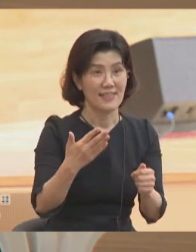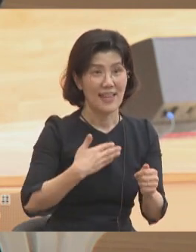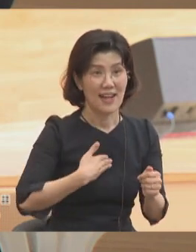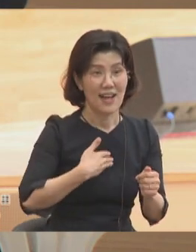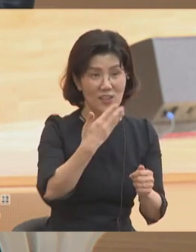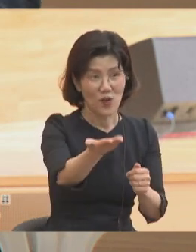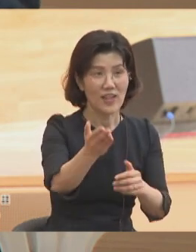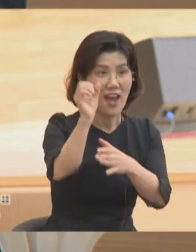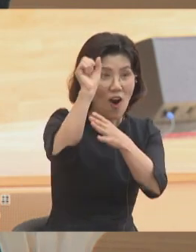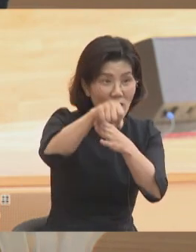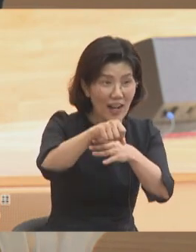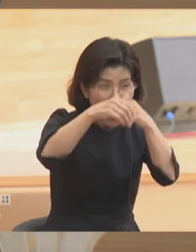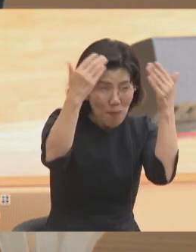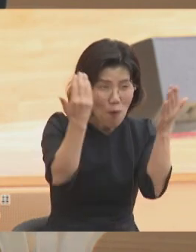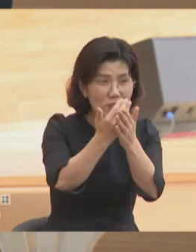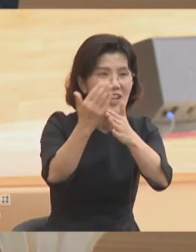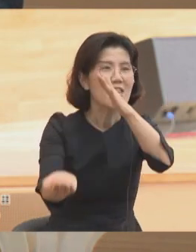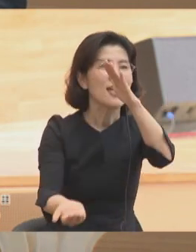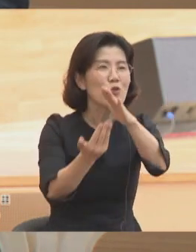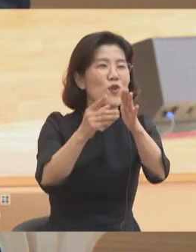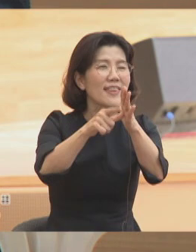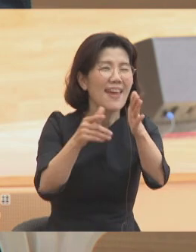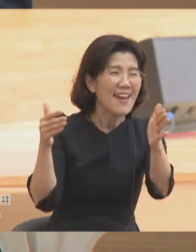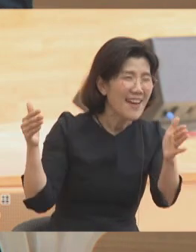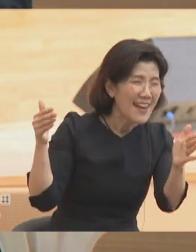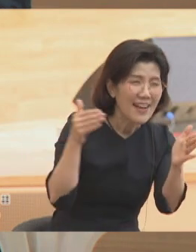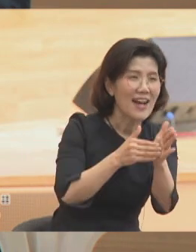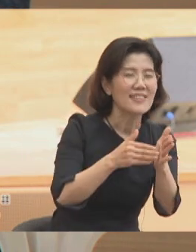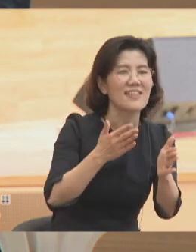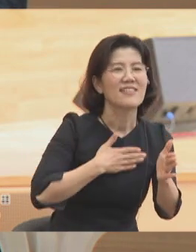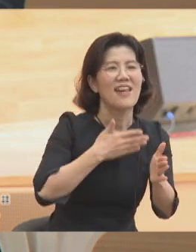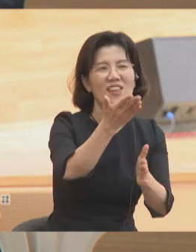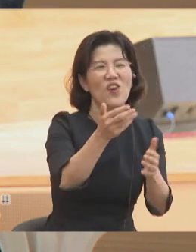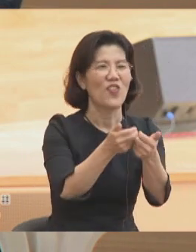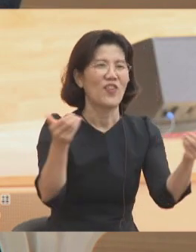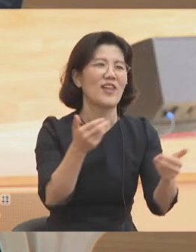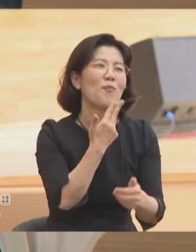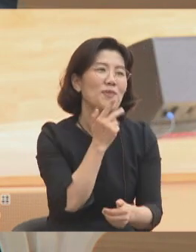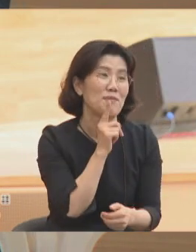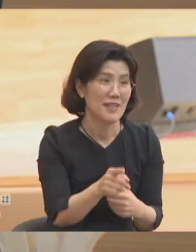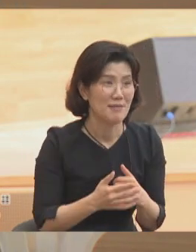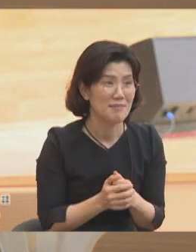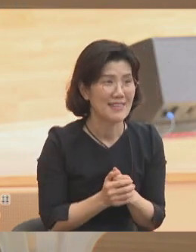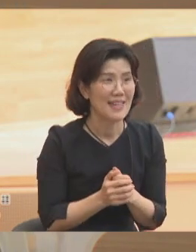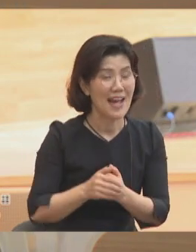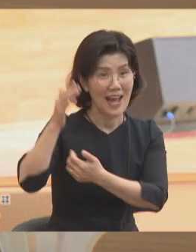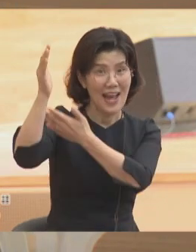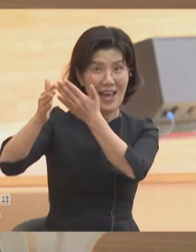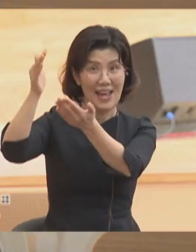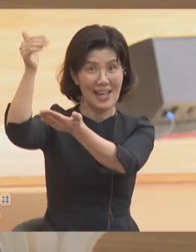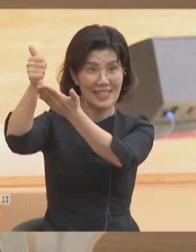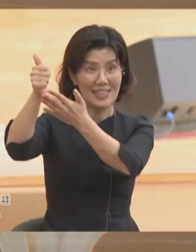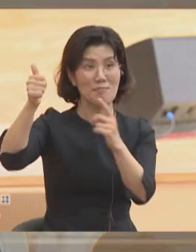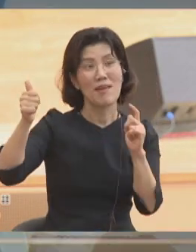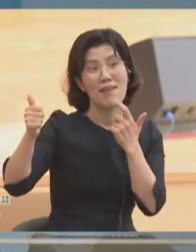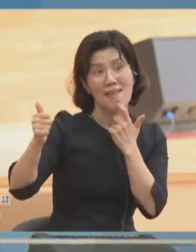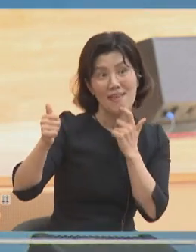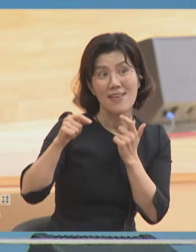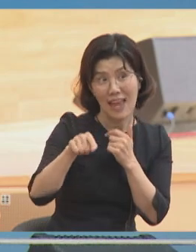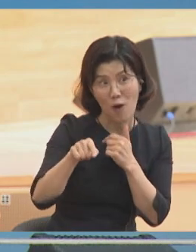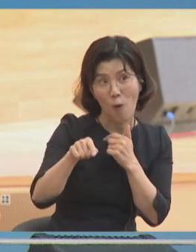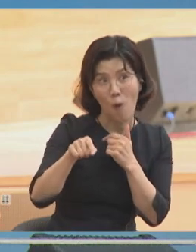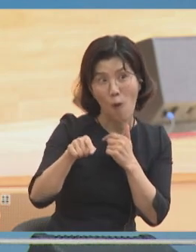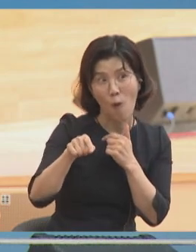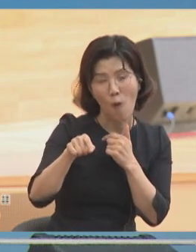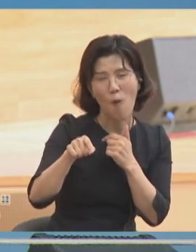이루기까지 너를 떠지 아니하리라 하신지라 아시 야곱으로 얼마나 붙드시고